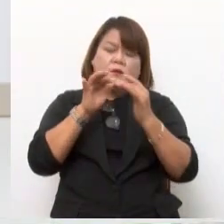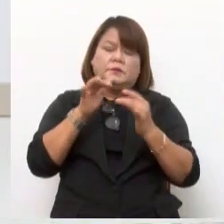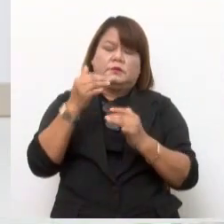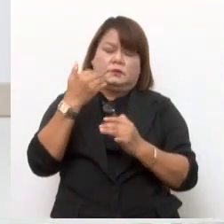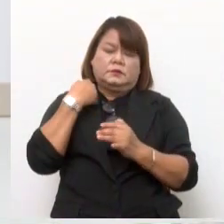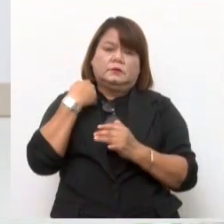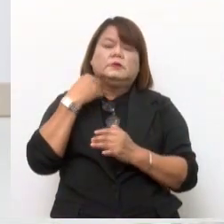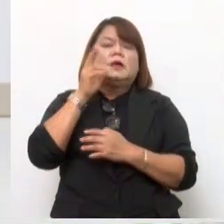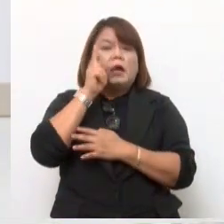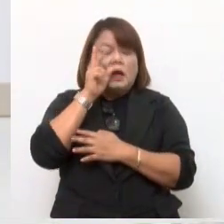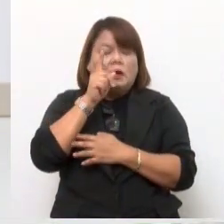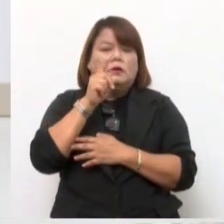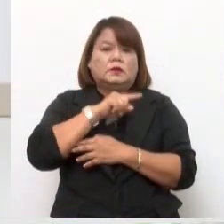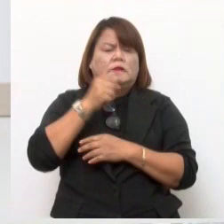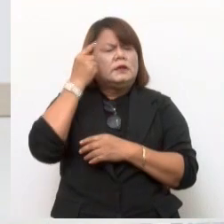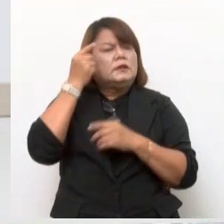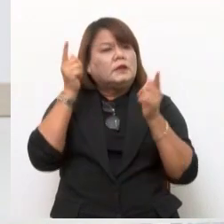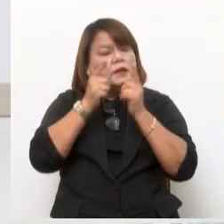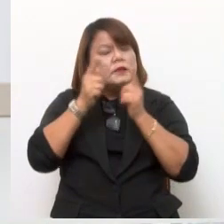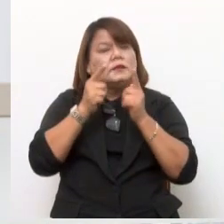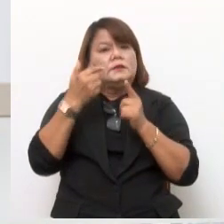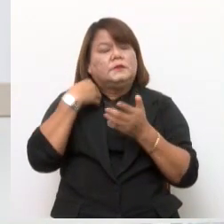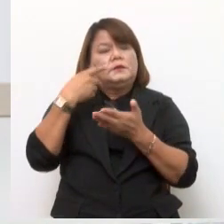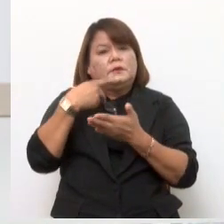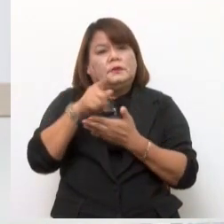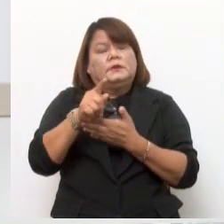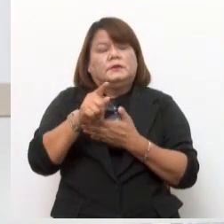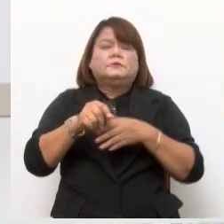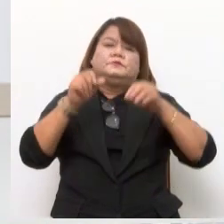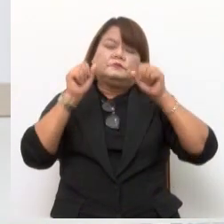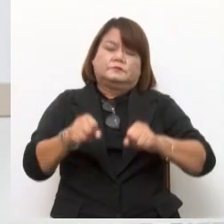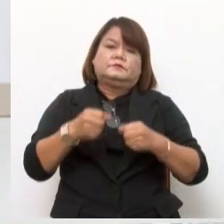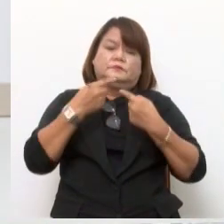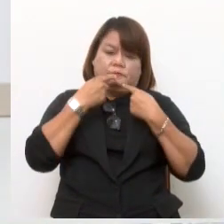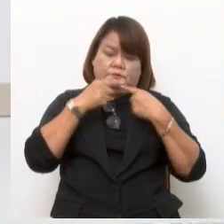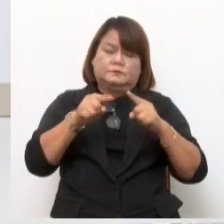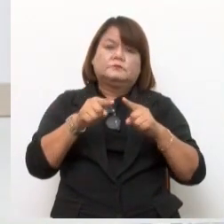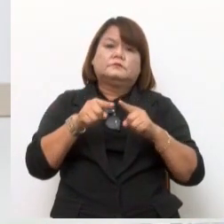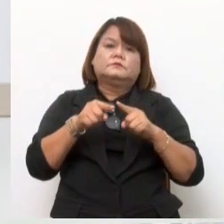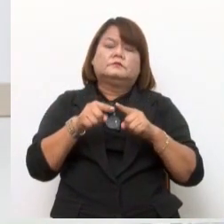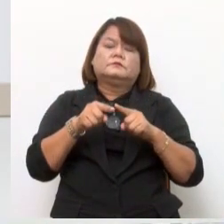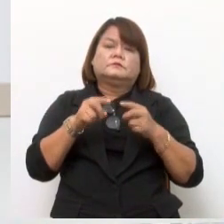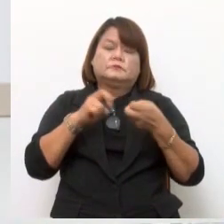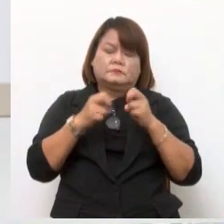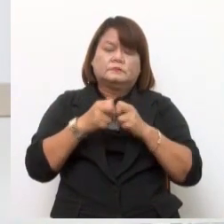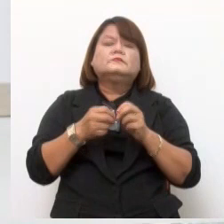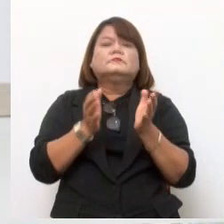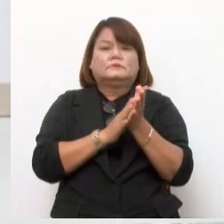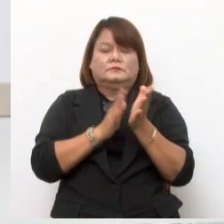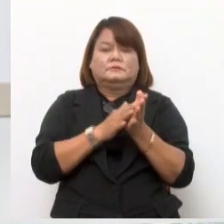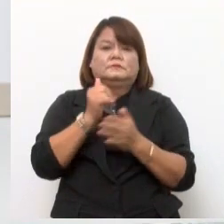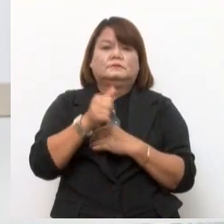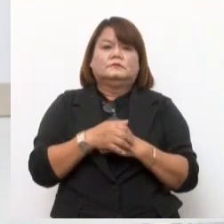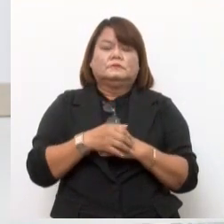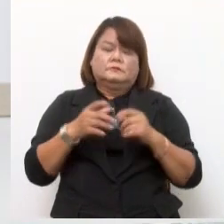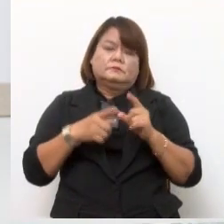ล็กๆสั้นๆนะครับที่เป็นประโยชน์ก็จะสามารถให้ตอบโจทย์ในเรื่องเหล่านี้ได้ก็ขอชื่นชมไว้นะครับส่